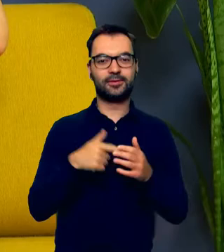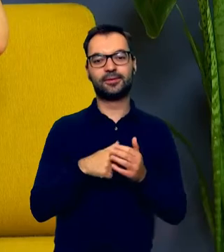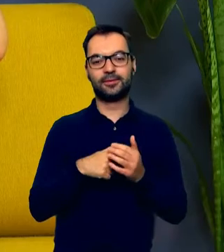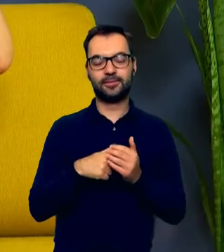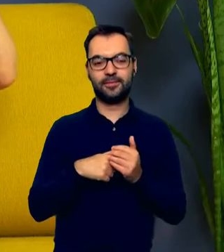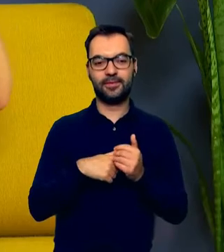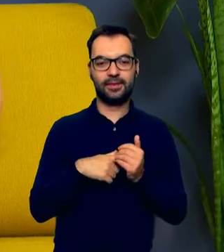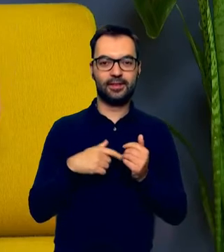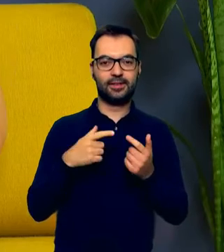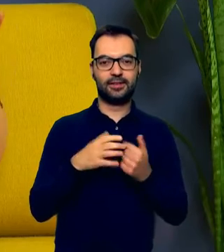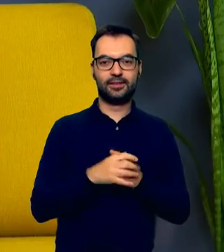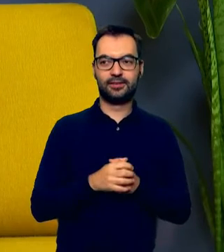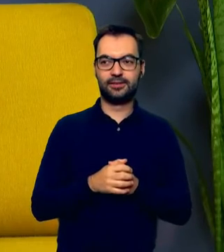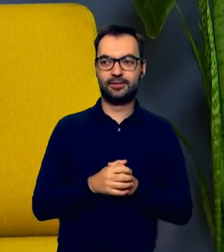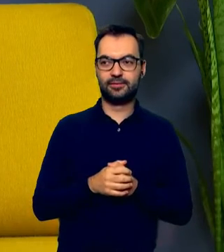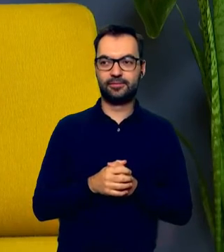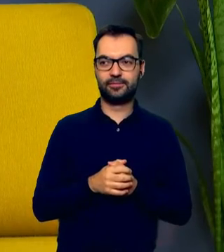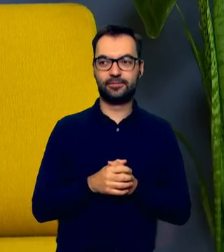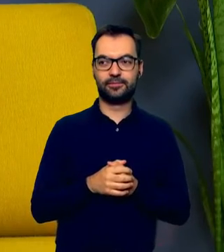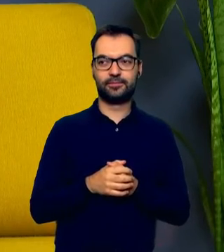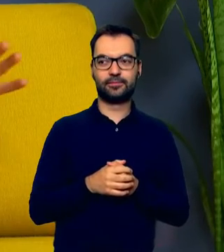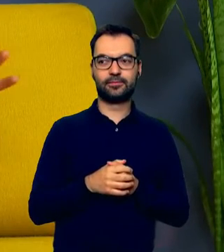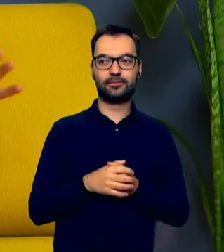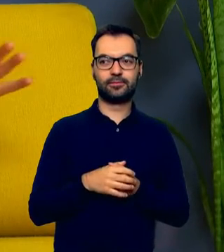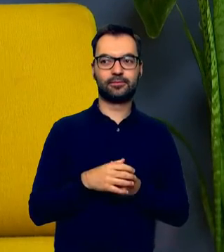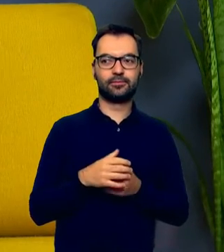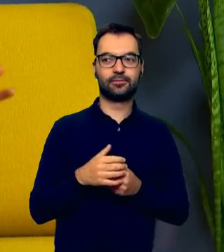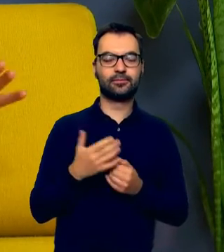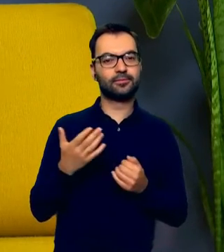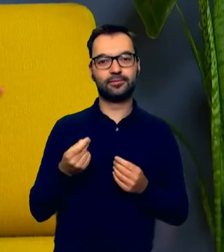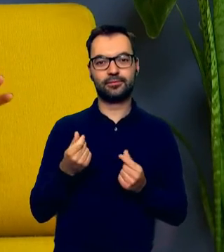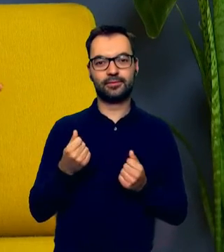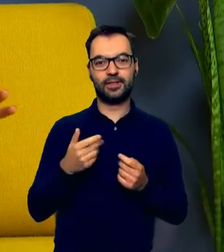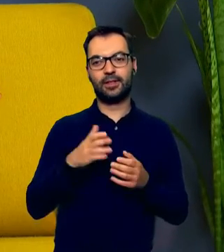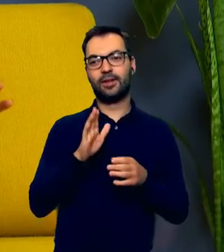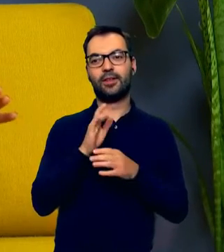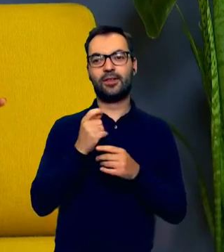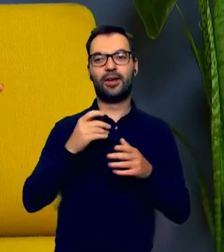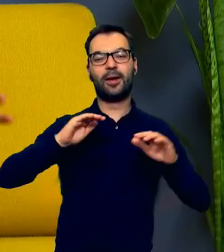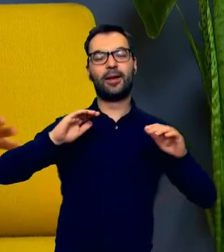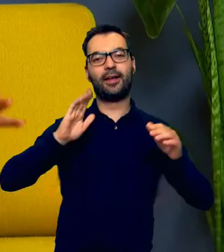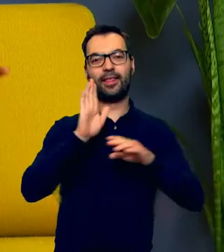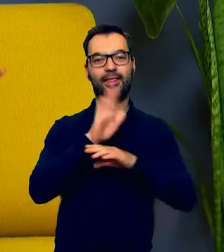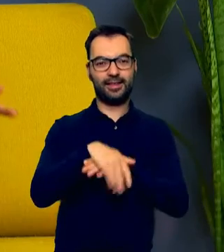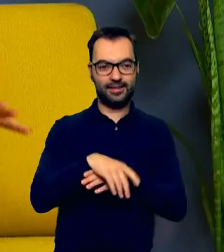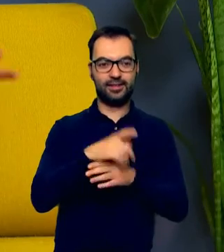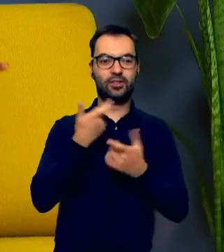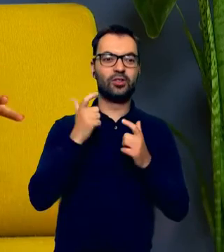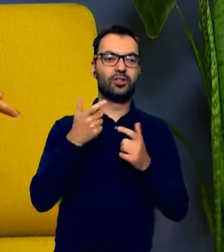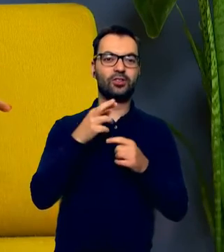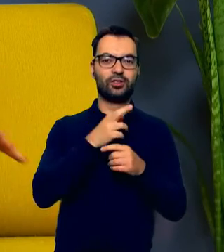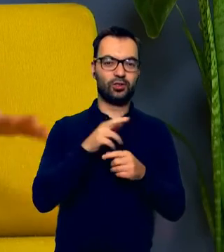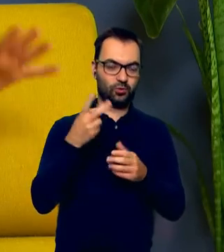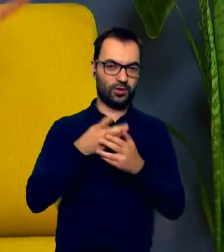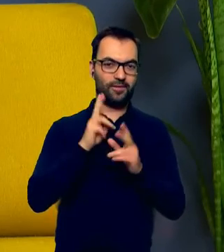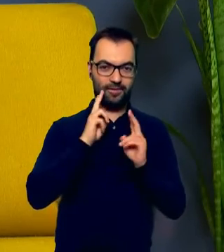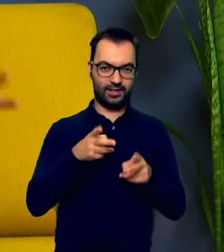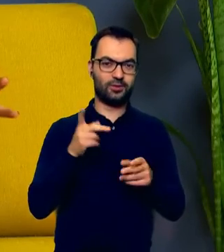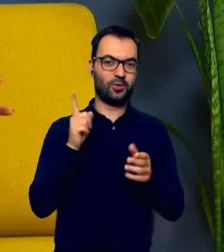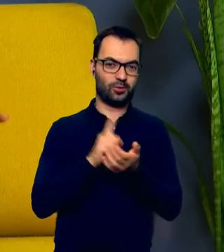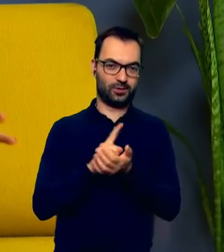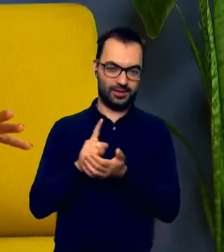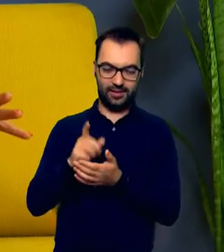jakimś takim, z taką dezynwolturą, no, pomniejszając rzeczy, które wam się rzeczywiście obiektywnie udały i w